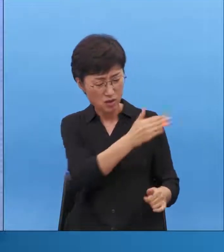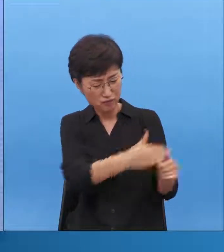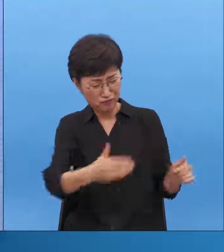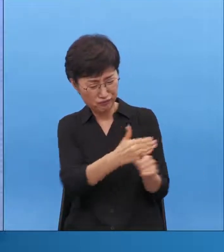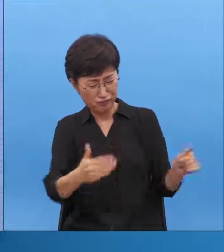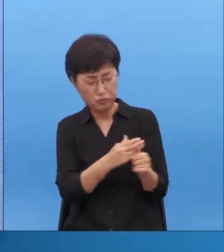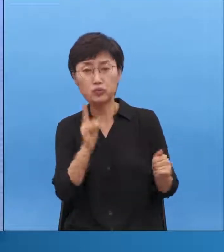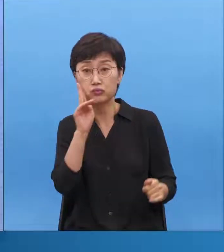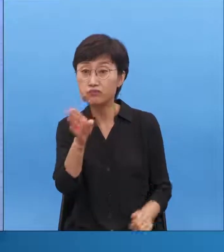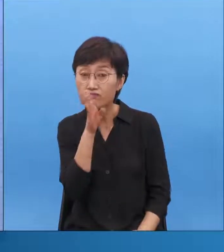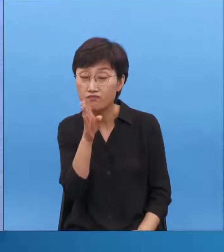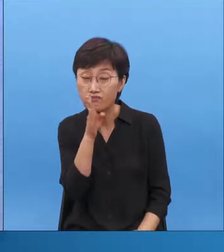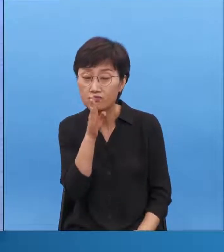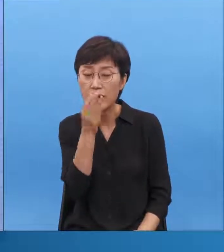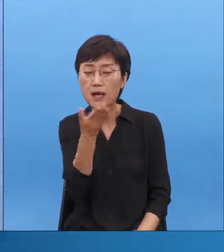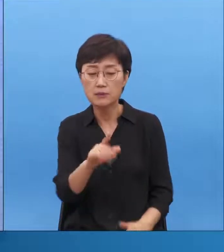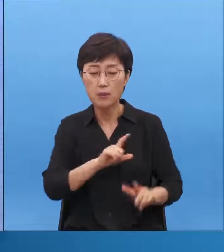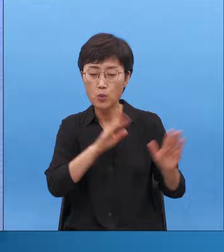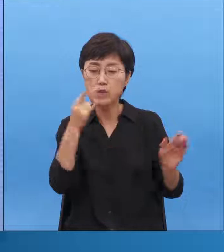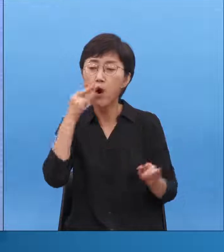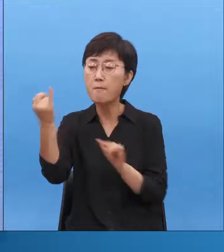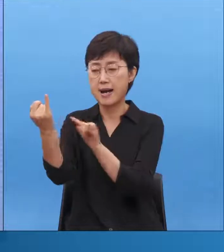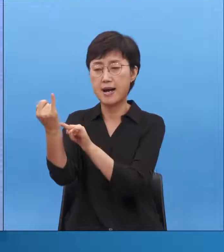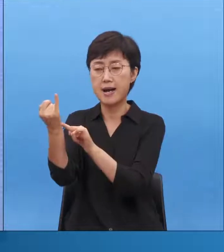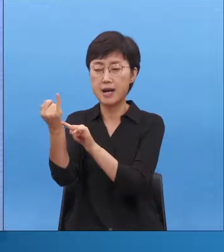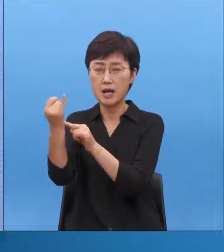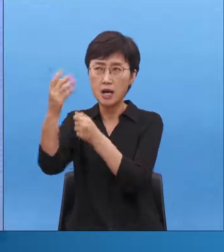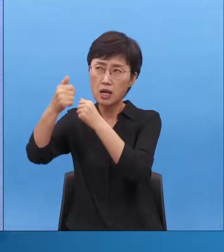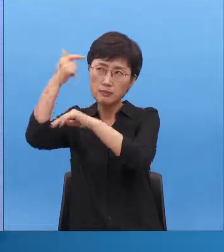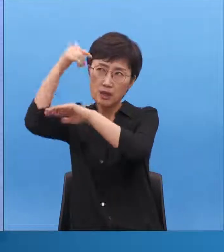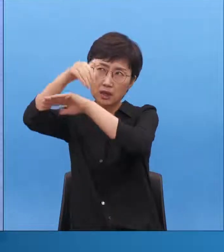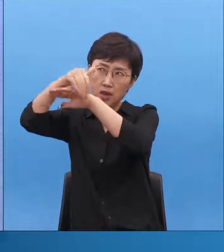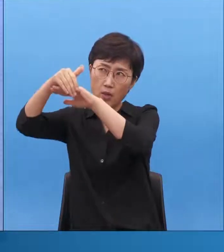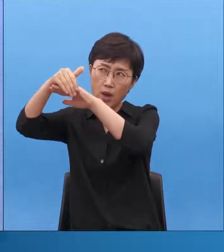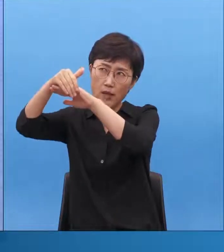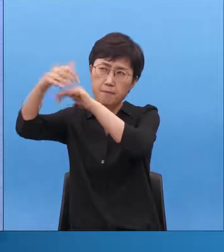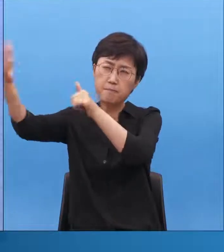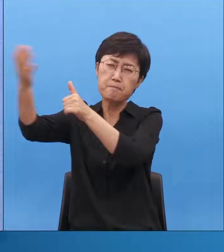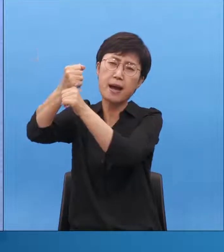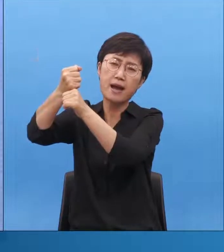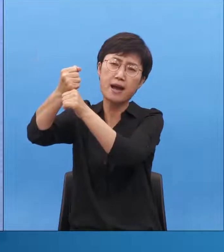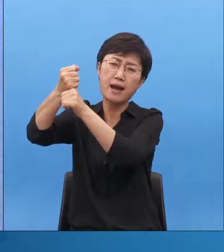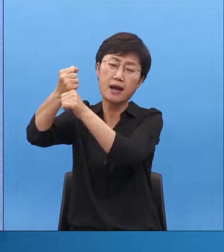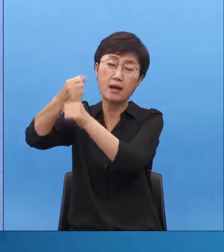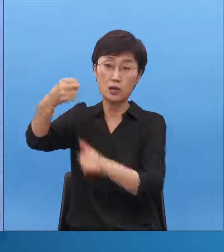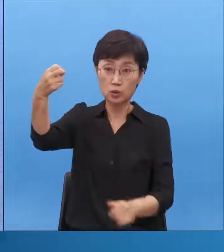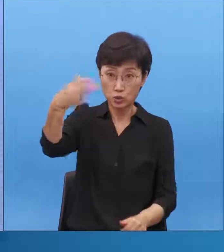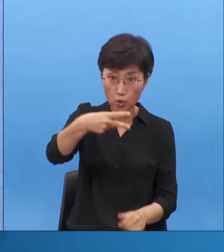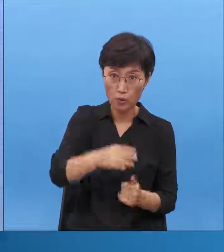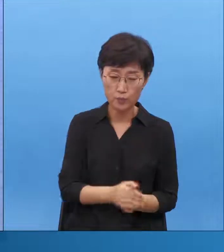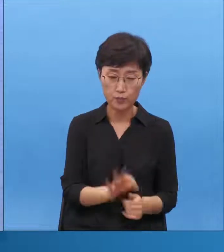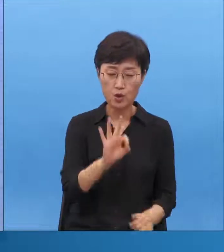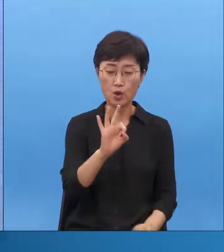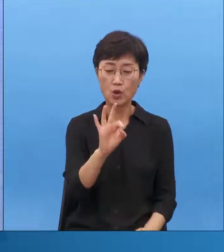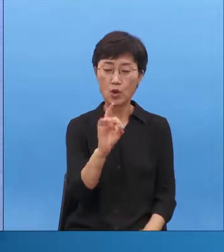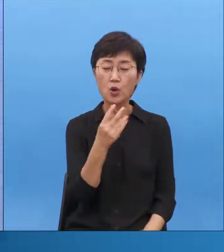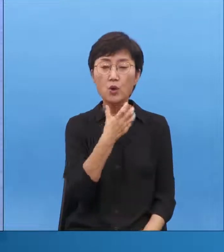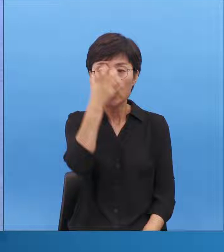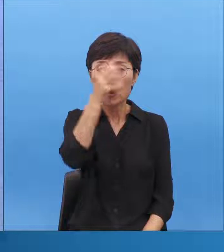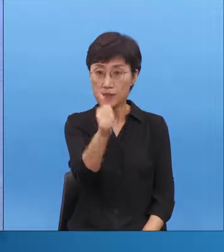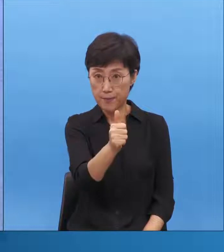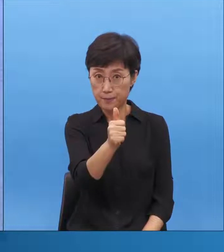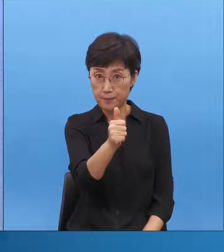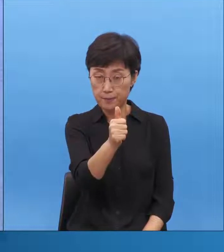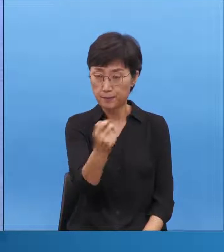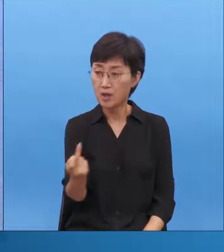mother found God's absolute plan. 그 이전에 요셉을 형들이 죽이려 하다가 팔았다니까요. Before that, the brothers wanted to kill Joseph, and